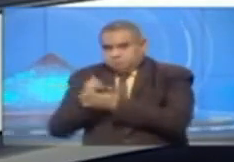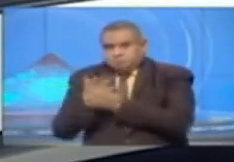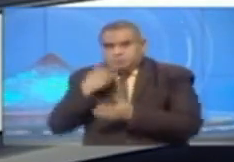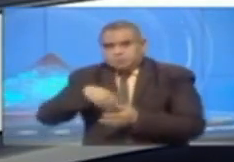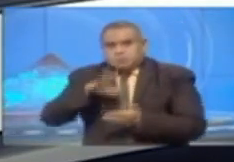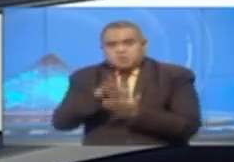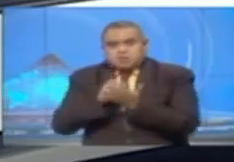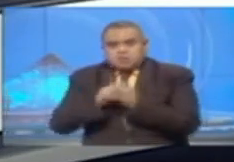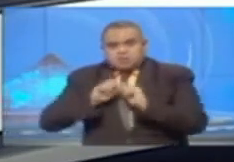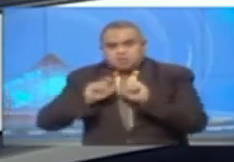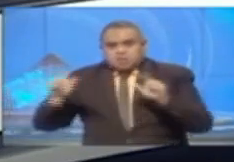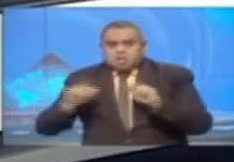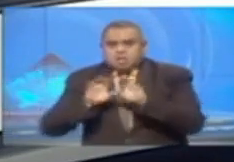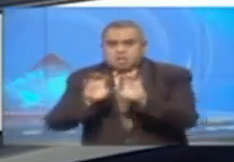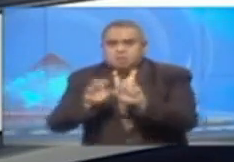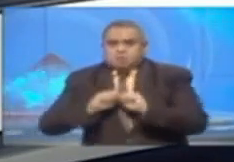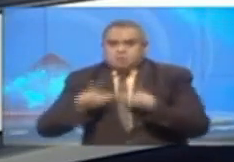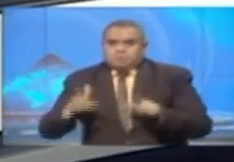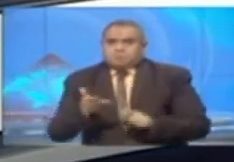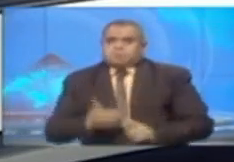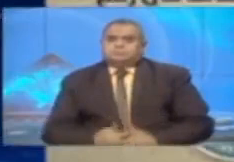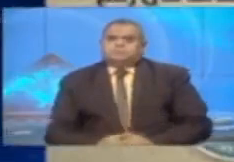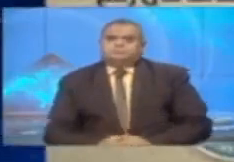لحضراتكم، ونبدأ النشرة بالعناوين.